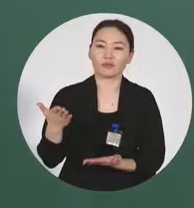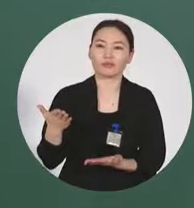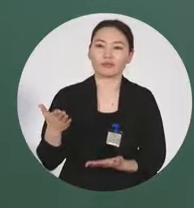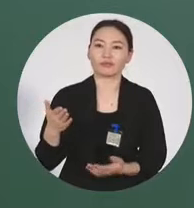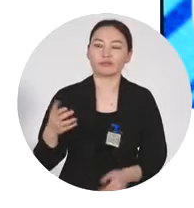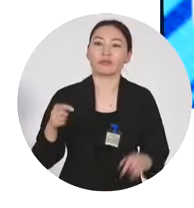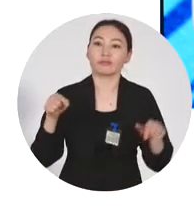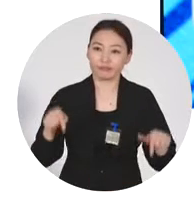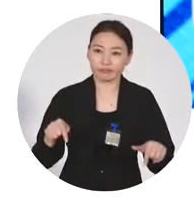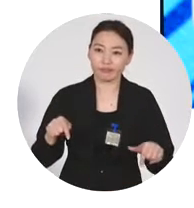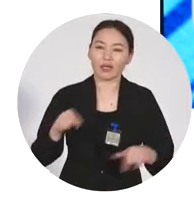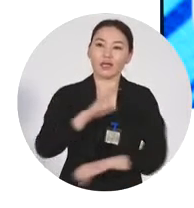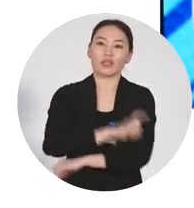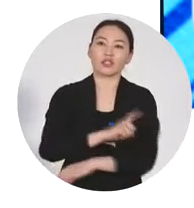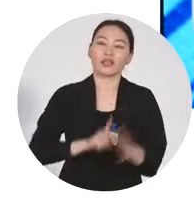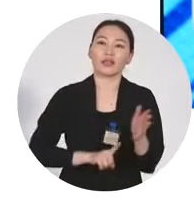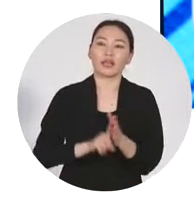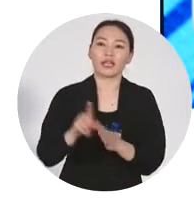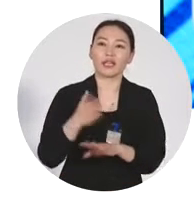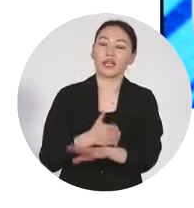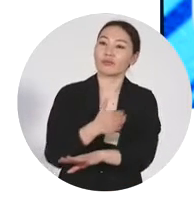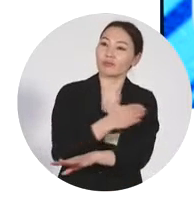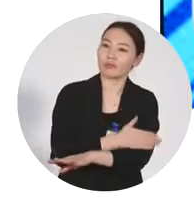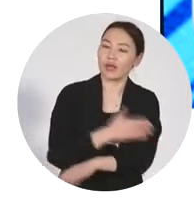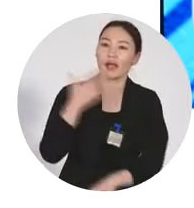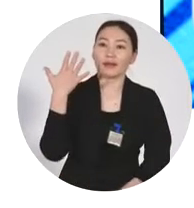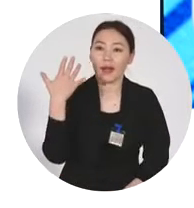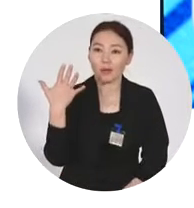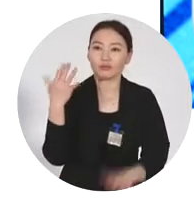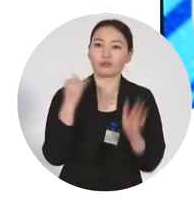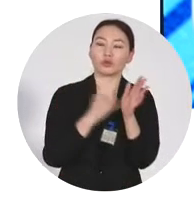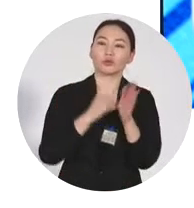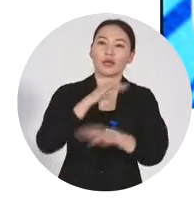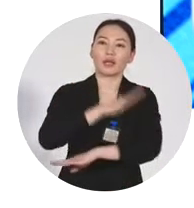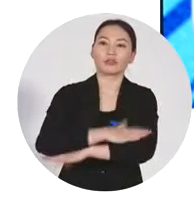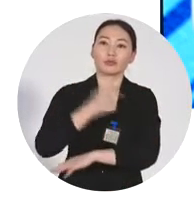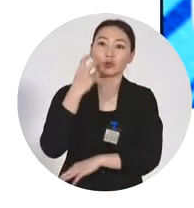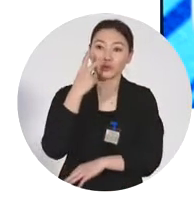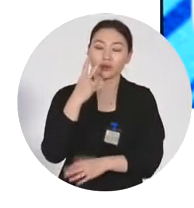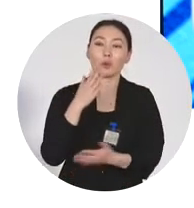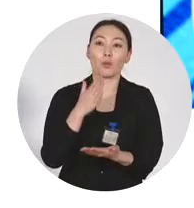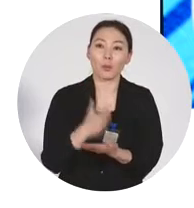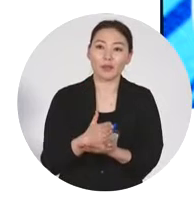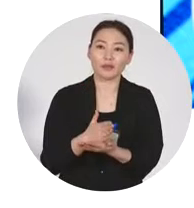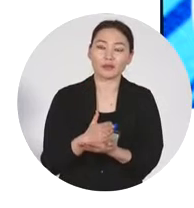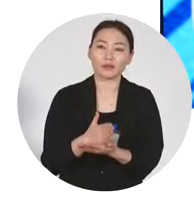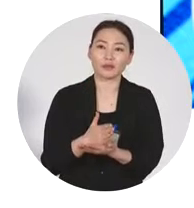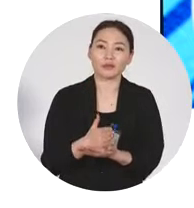Үндэсний бичгийн хичээл эхлэхээ өмнө за та бүхэндээ 5-6 дугаар ангид үзэж байсан. За монгол хэлний хичээлэр үзэж